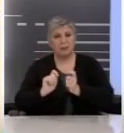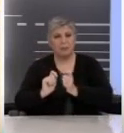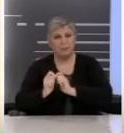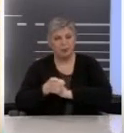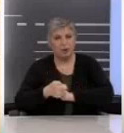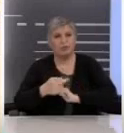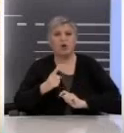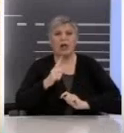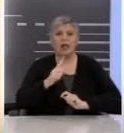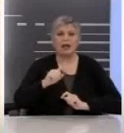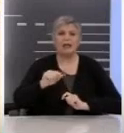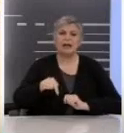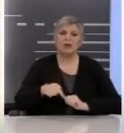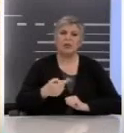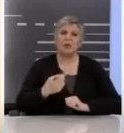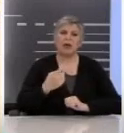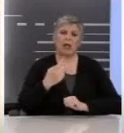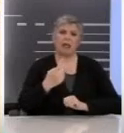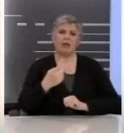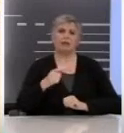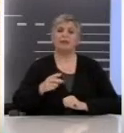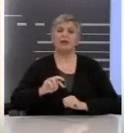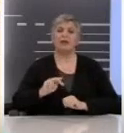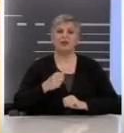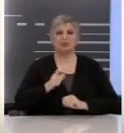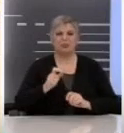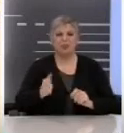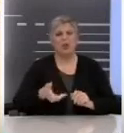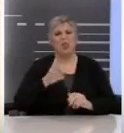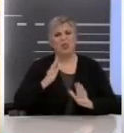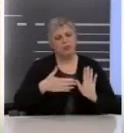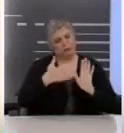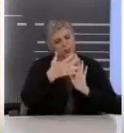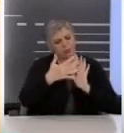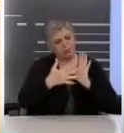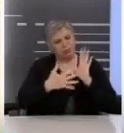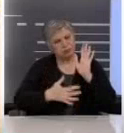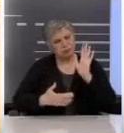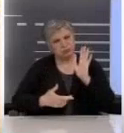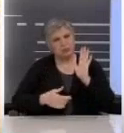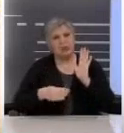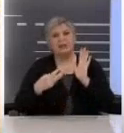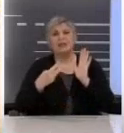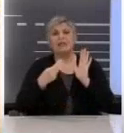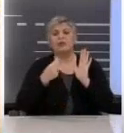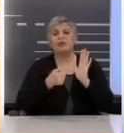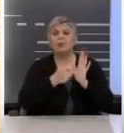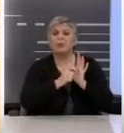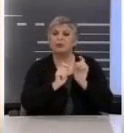άλλο 1,1 δις. Και θα μπορούσα να πω πολλά για τον τρόπο που η δημοσιονομική προσαρμογή το